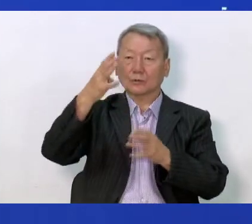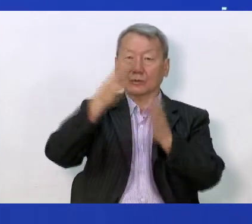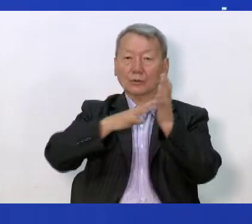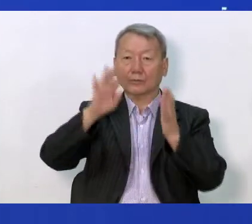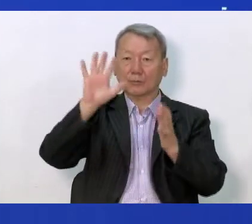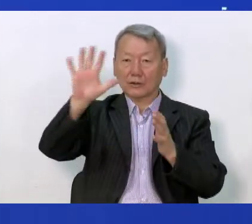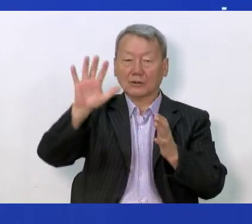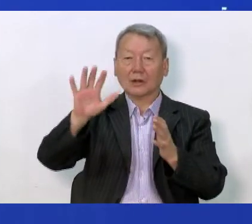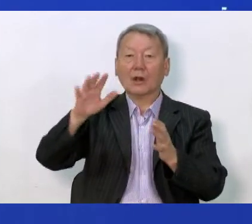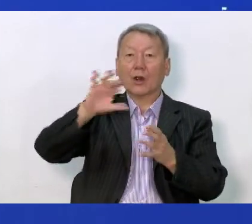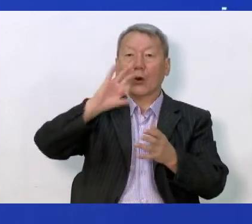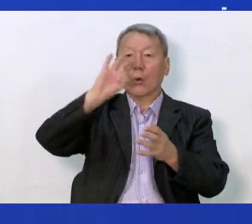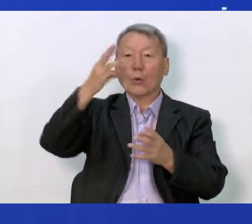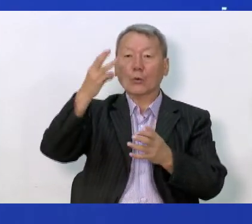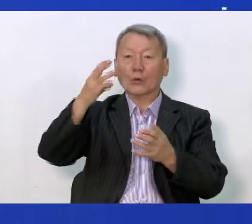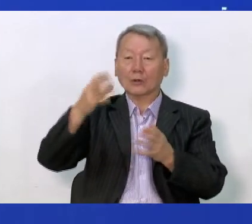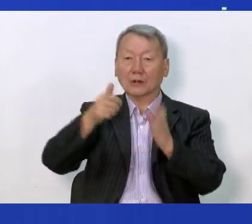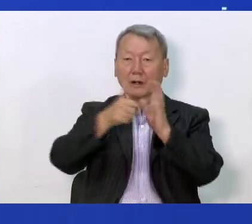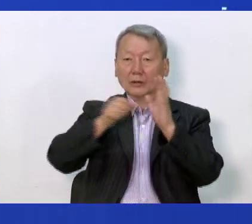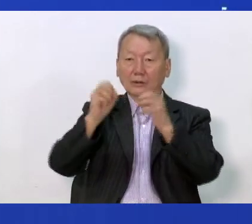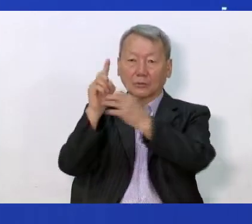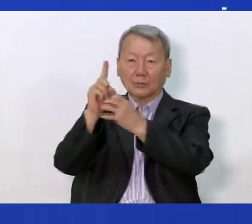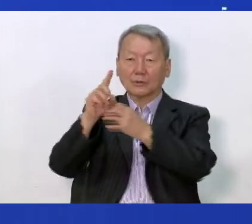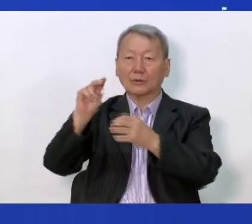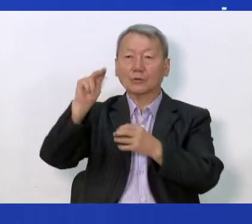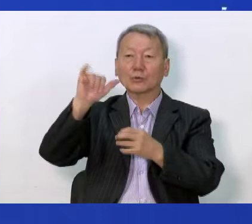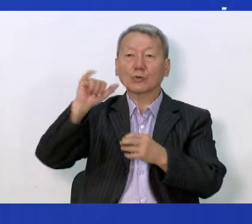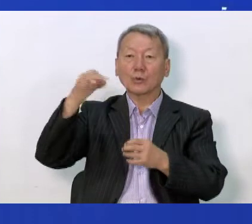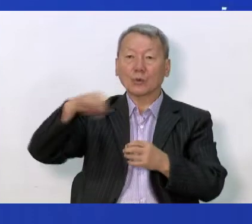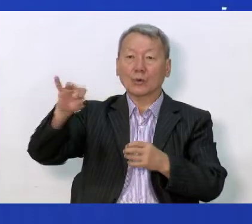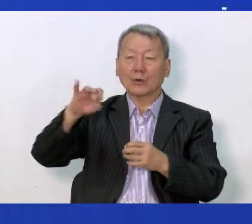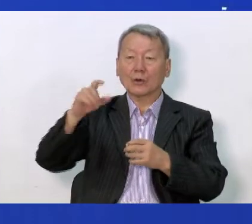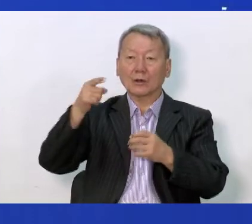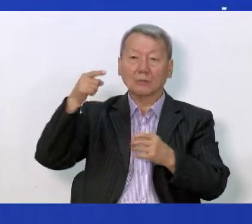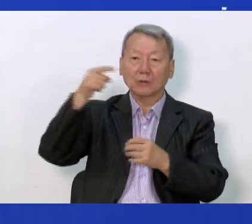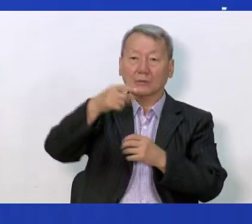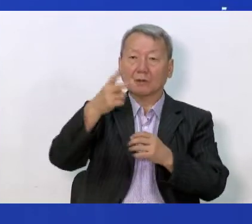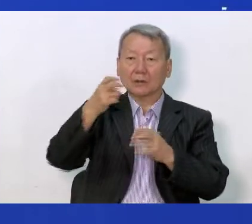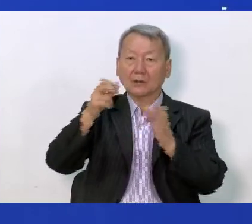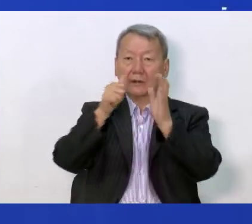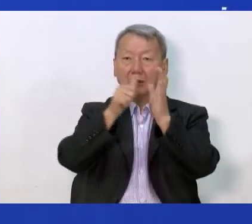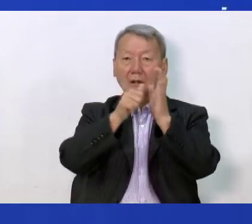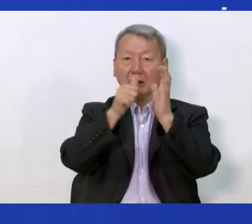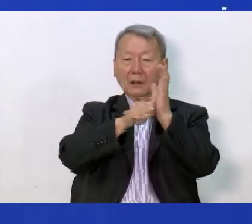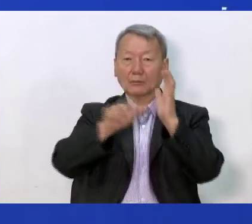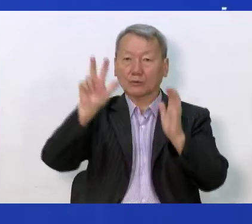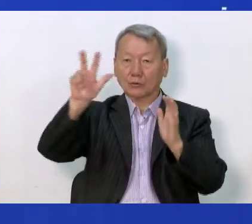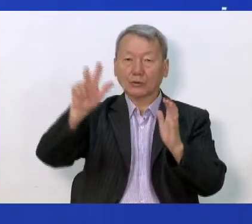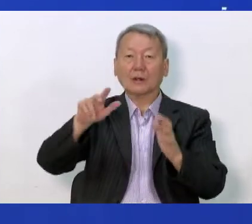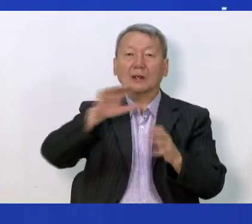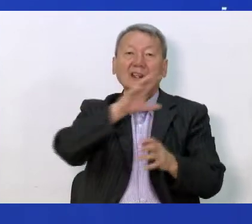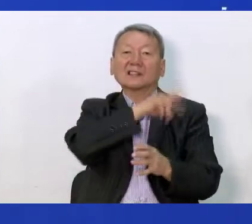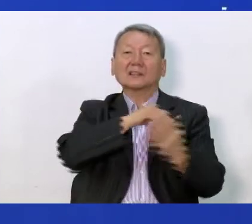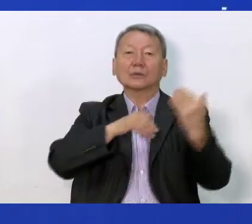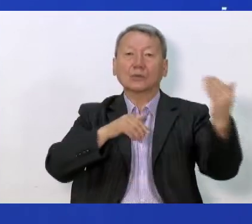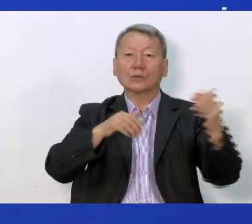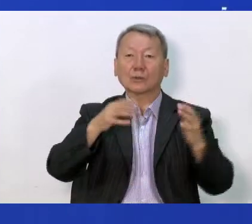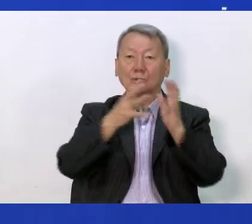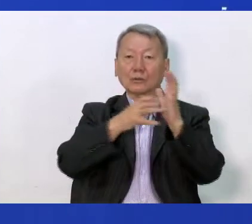4195 бейтап, Ош шаарында 611, Чүй облусунда 1263 бейтап, Ысык Көл